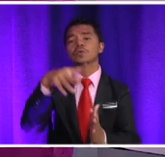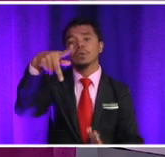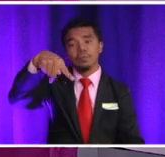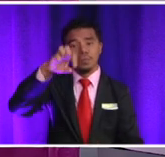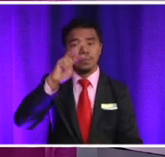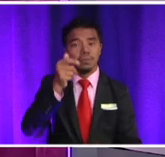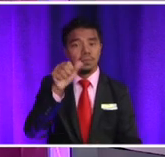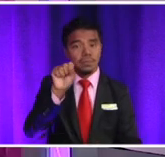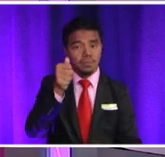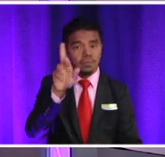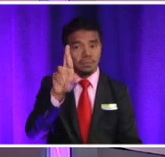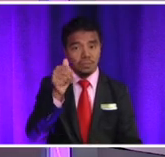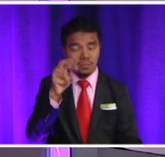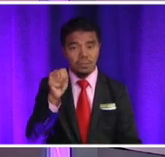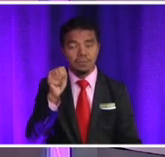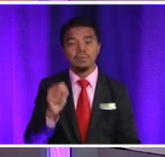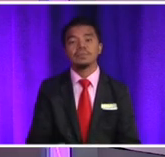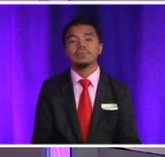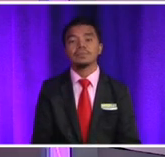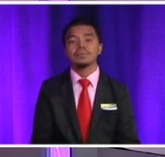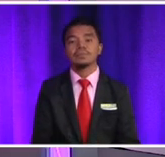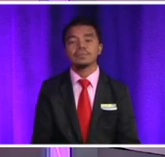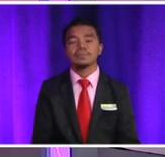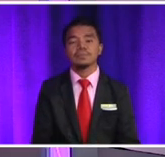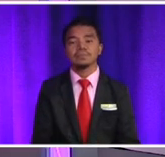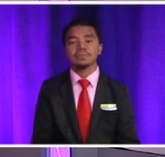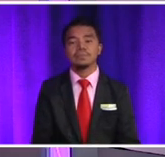dalam bahasa Inggris kita sebut sebagai